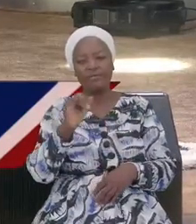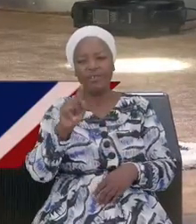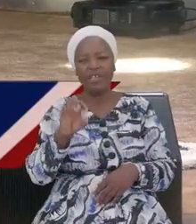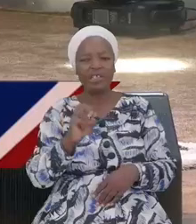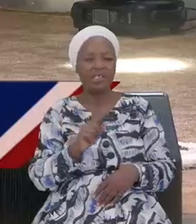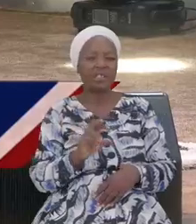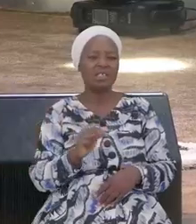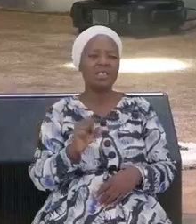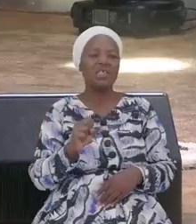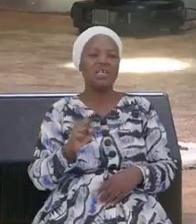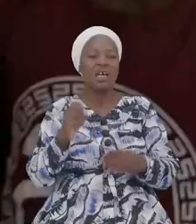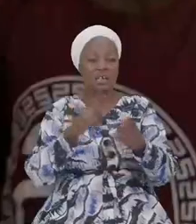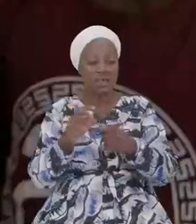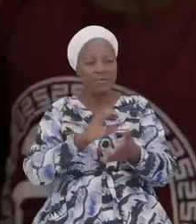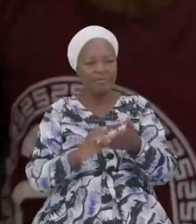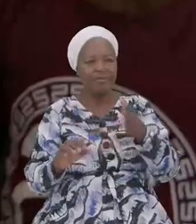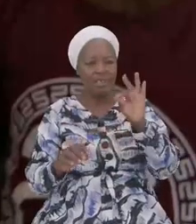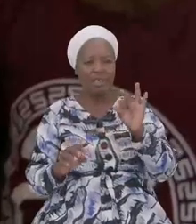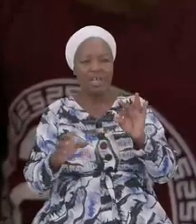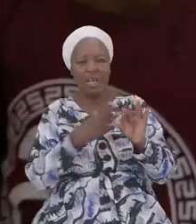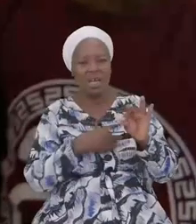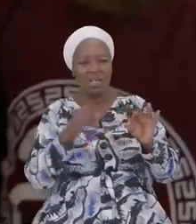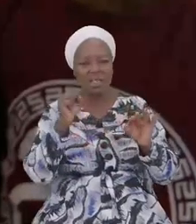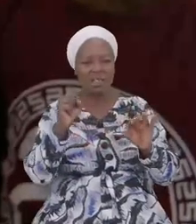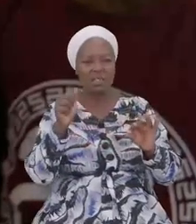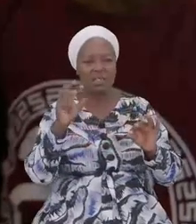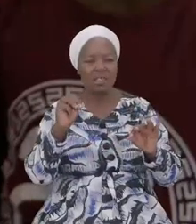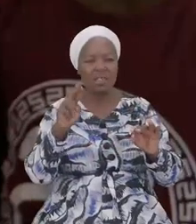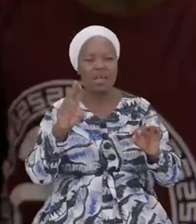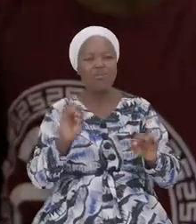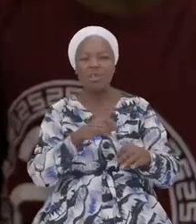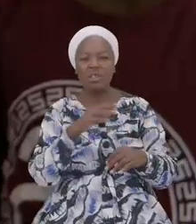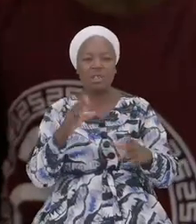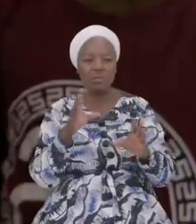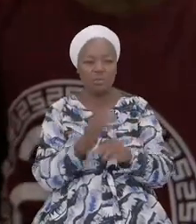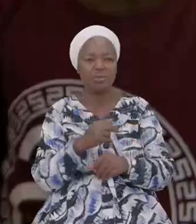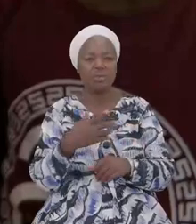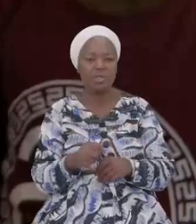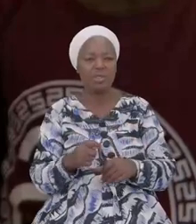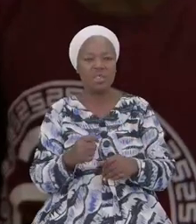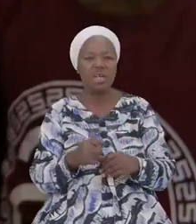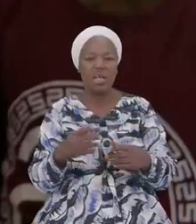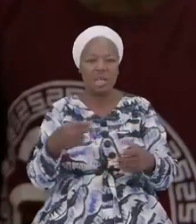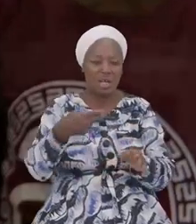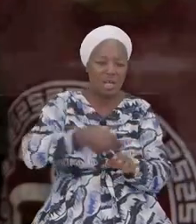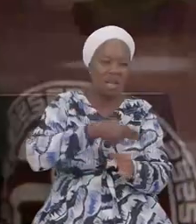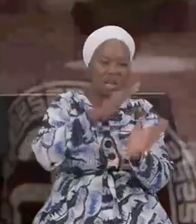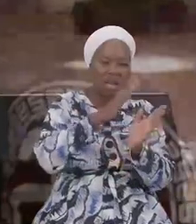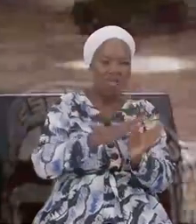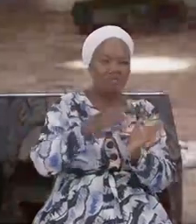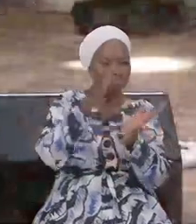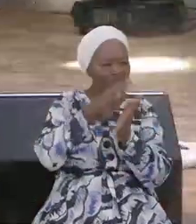nous dit dans le verset 9, Samuel prit un agneau de lait et l'offrit tout entier en holocauste à